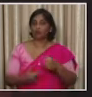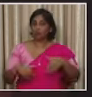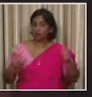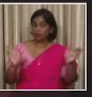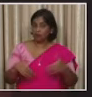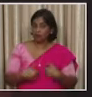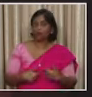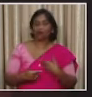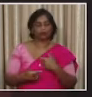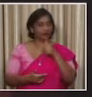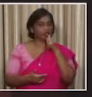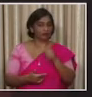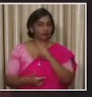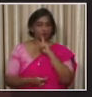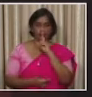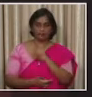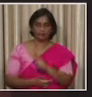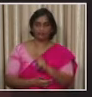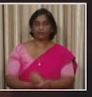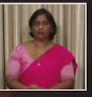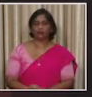තවදුරටත් තහවුරු කරනවා